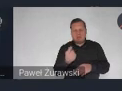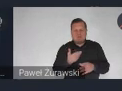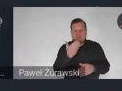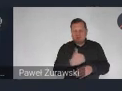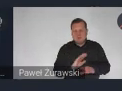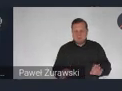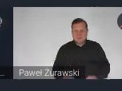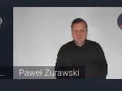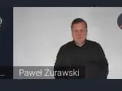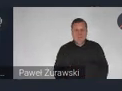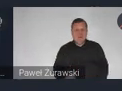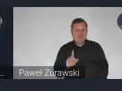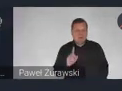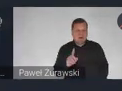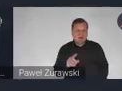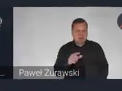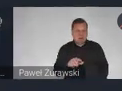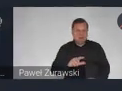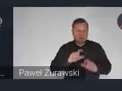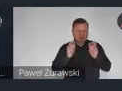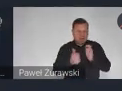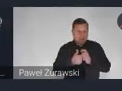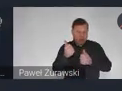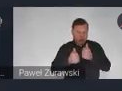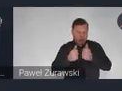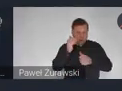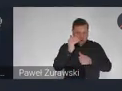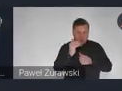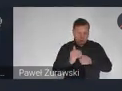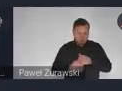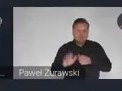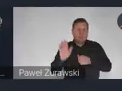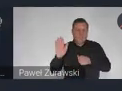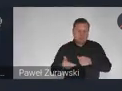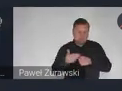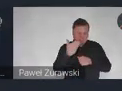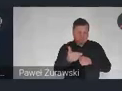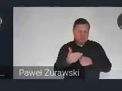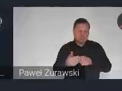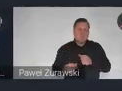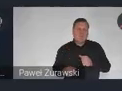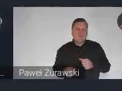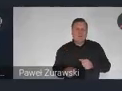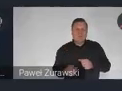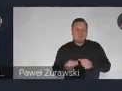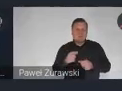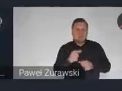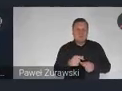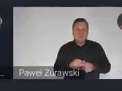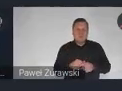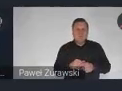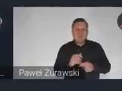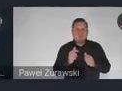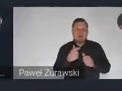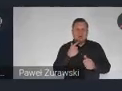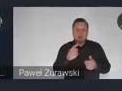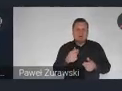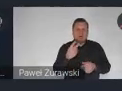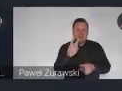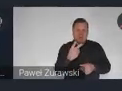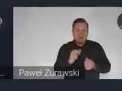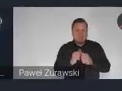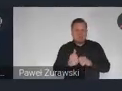Natomiast w ramach całego konkursu może ubiegać się równocześnie o dofinansowanie zadań w